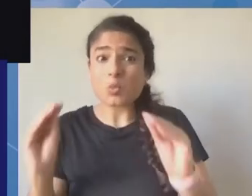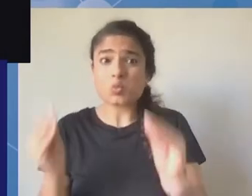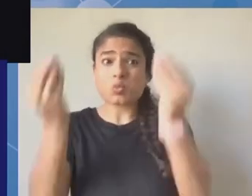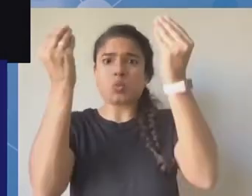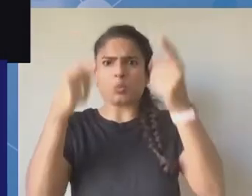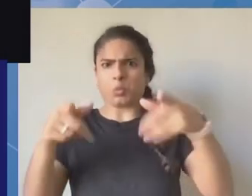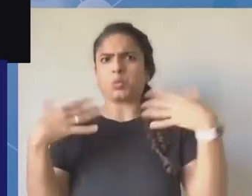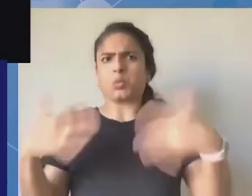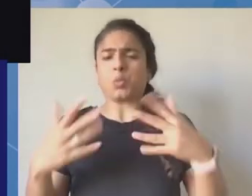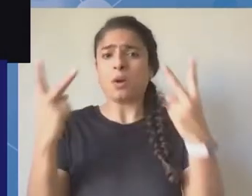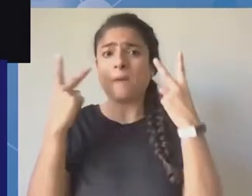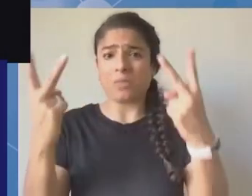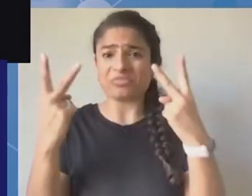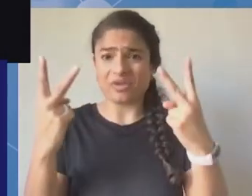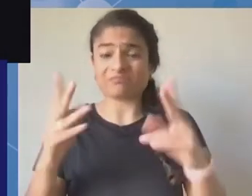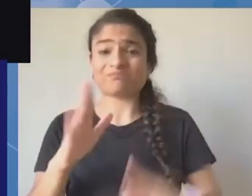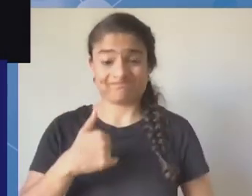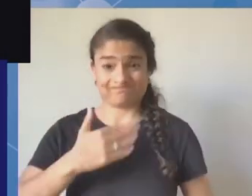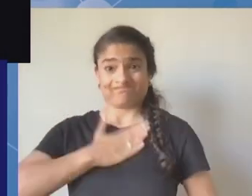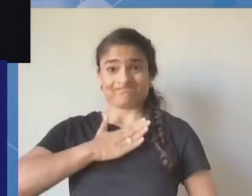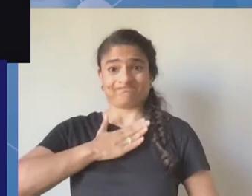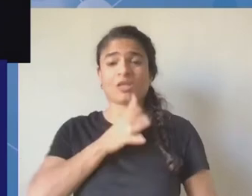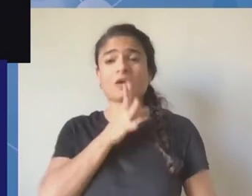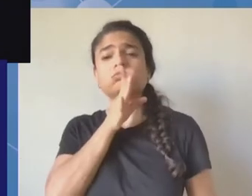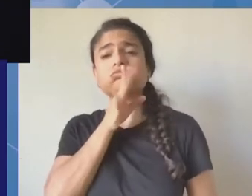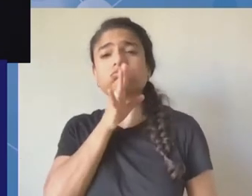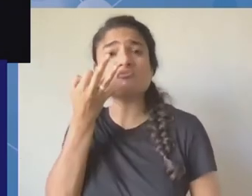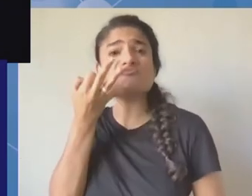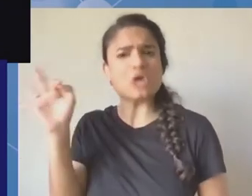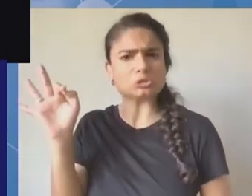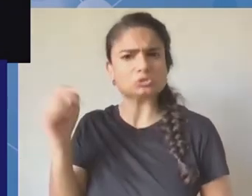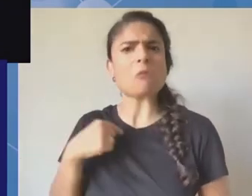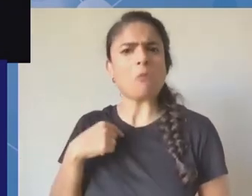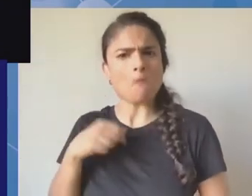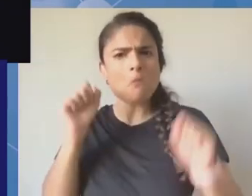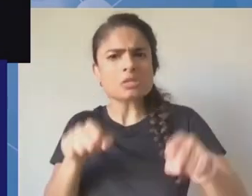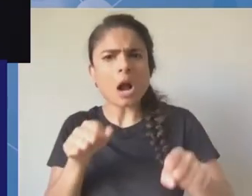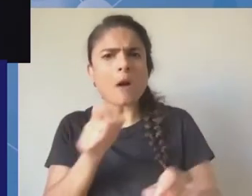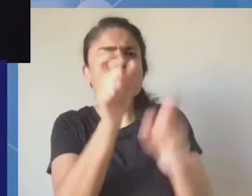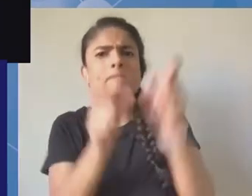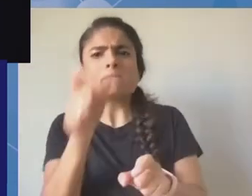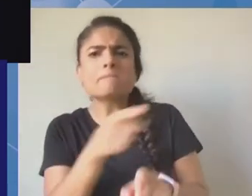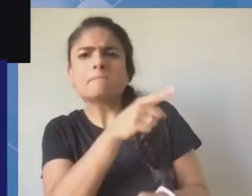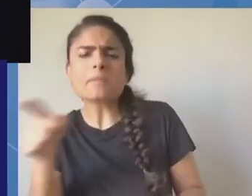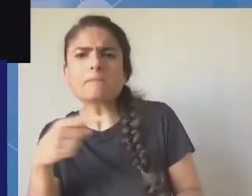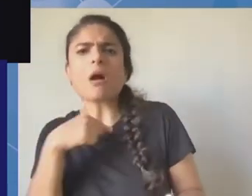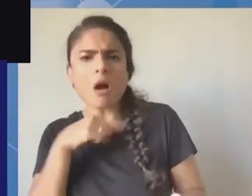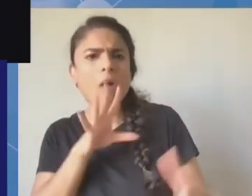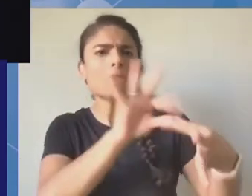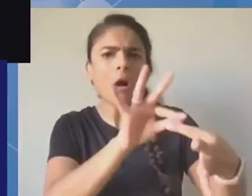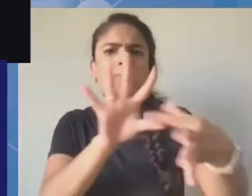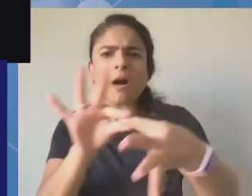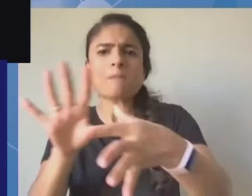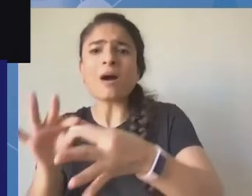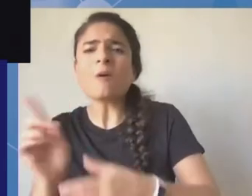些讲课的吧。我会讲法语，因此我可以沟通，可以联系以 Burkina Faso 一些人员